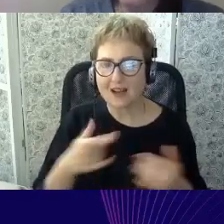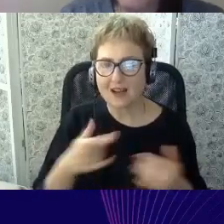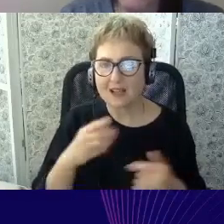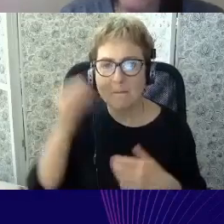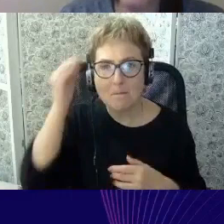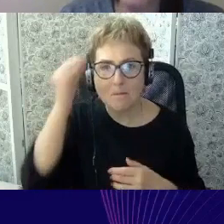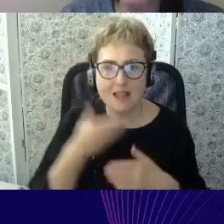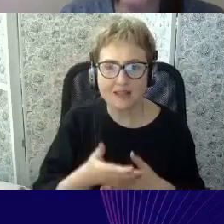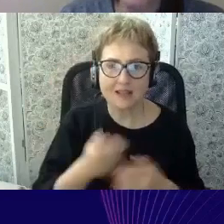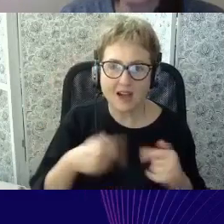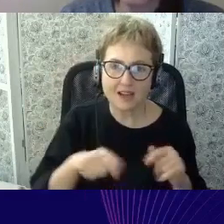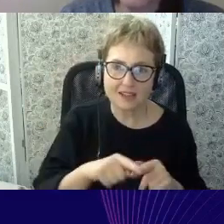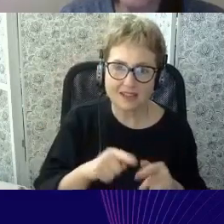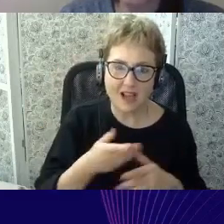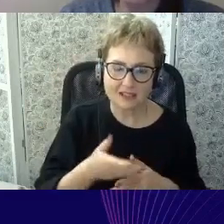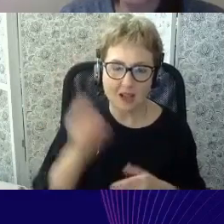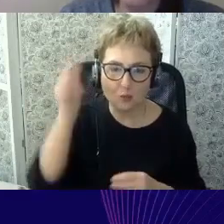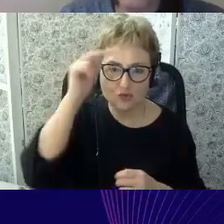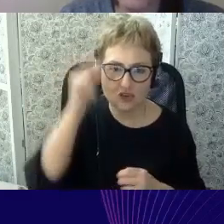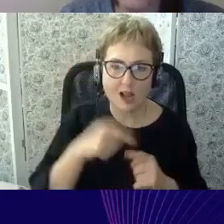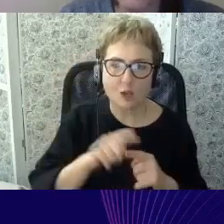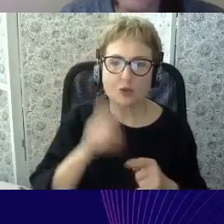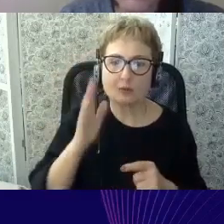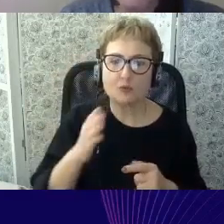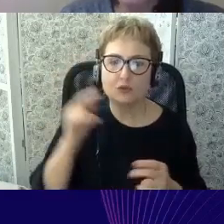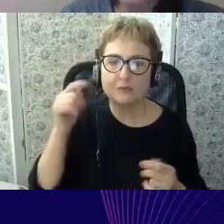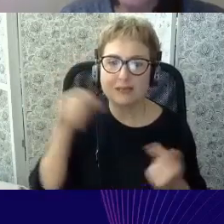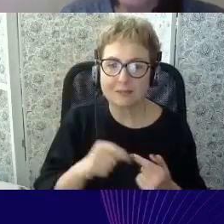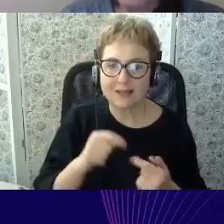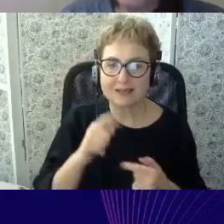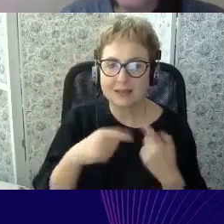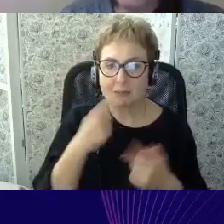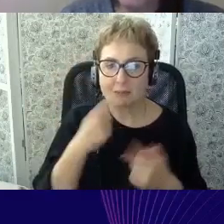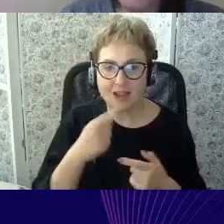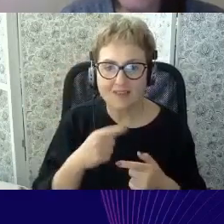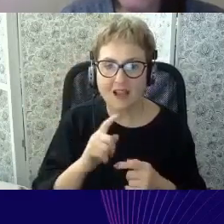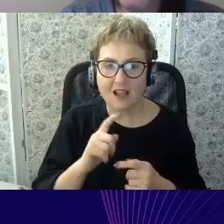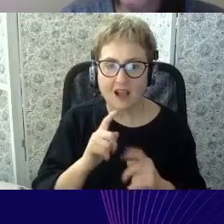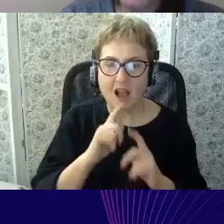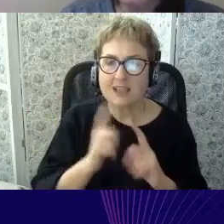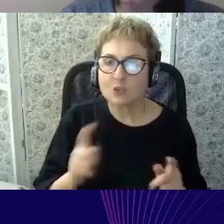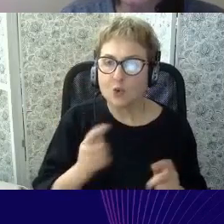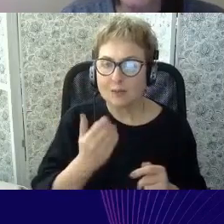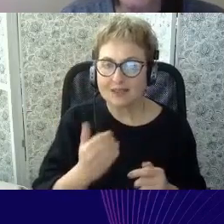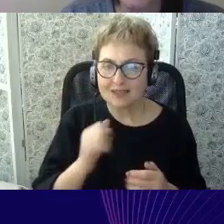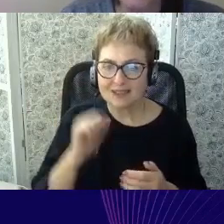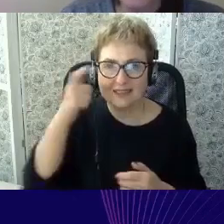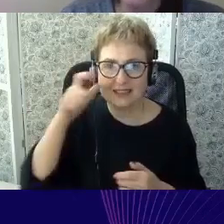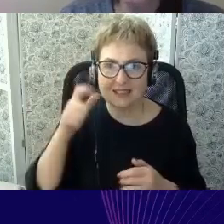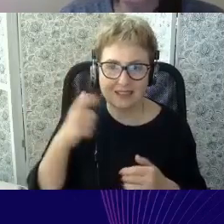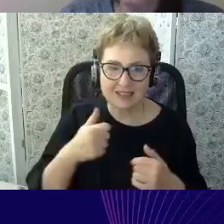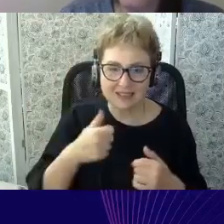методики, модели организации обучения, которые будут применяться, и проговариваются особенности